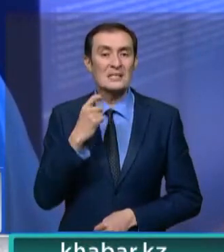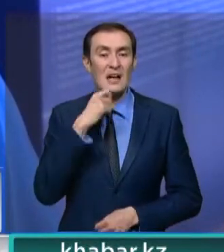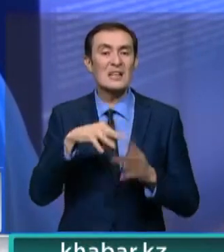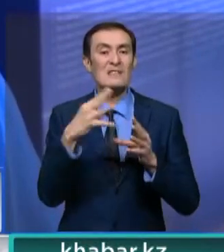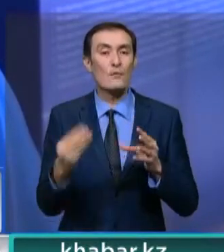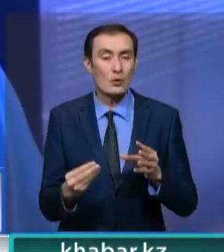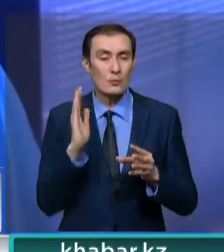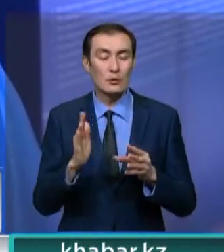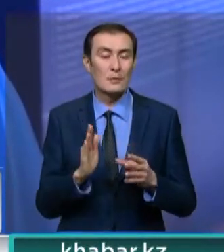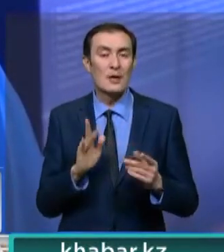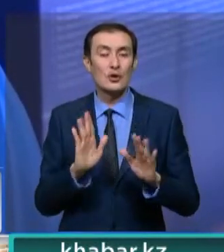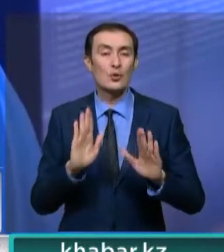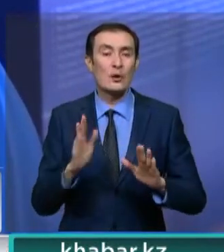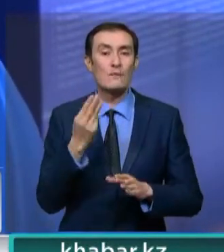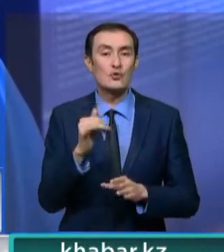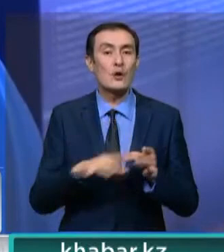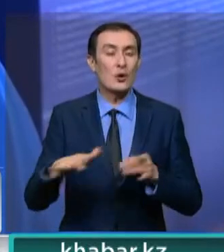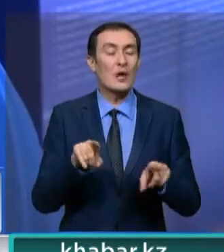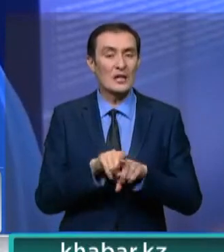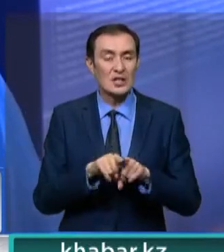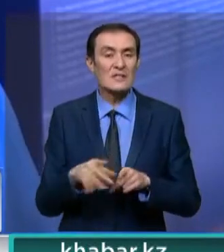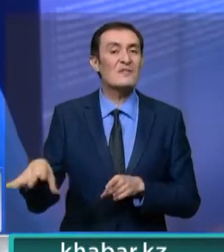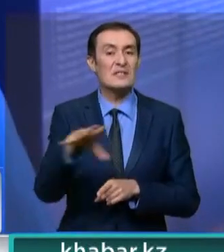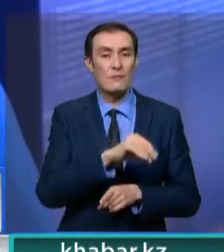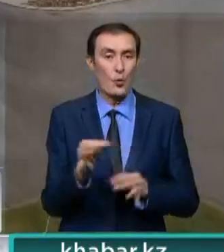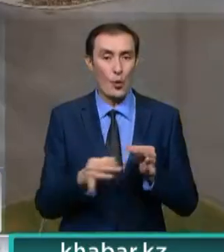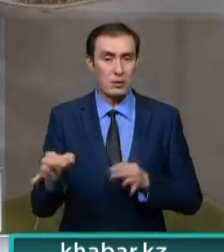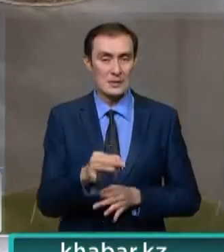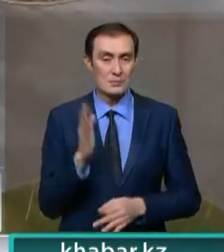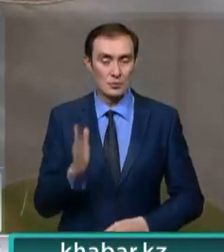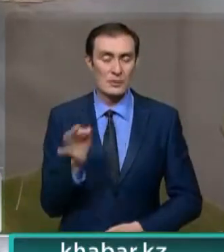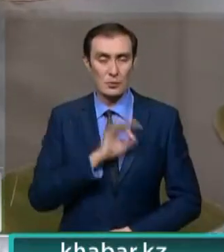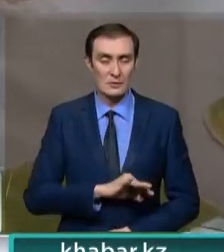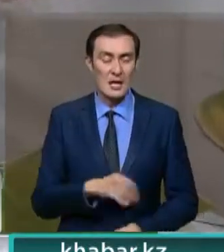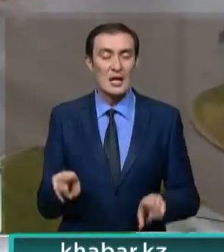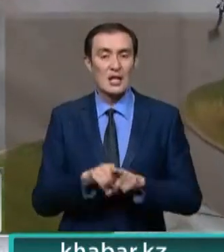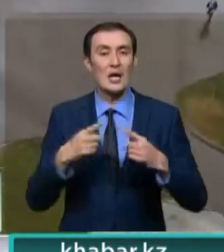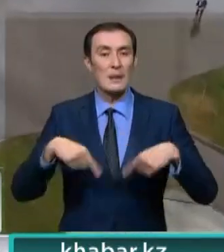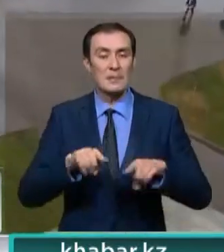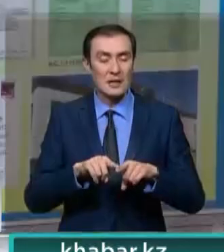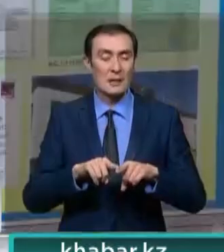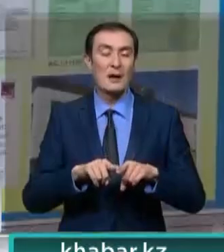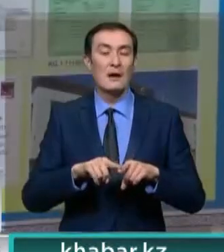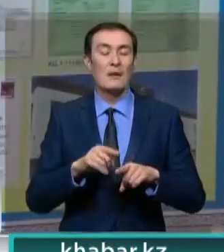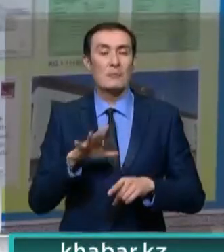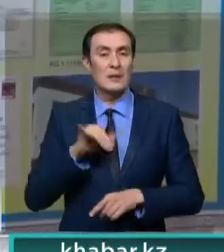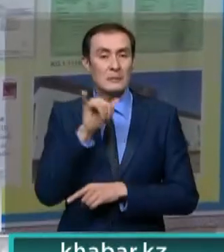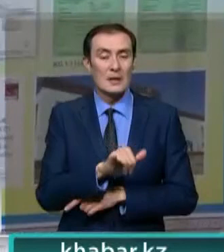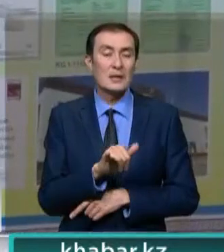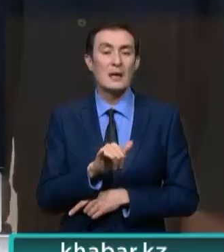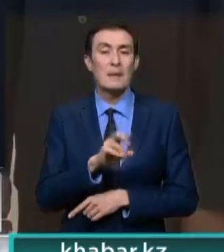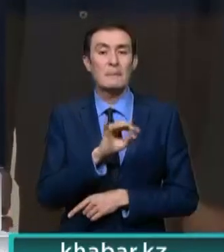свеклы. Принимать ее будут не только Шуйского района, но и со всего региона. Еще одним объектом в плотном графике премьер-министра